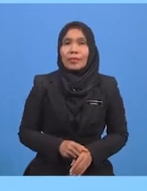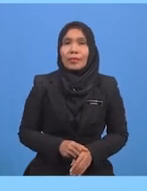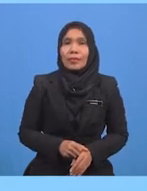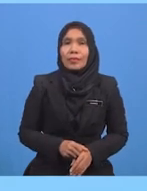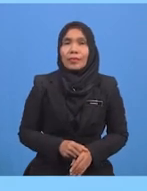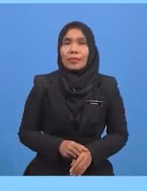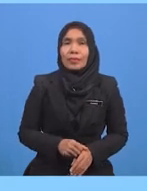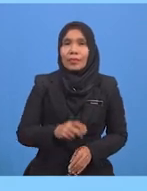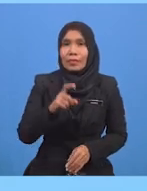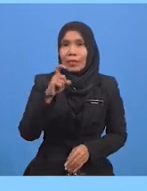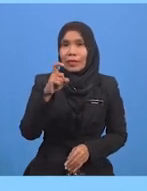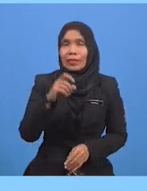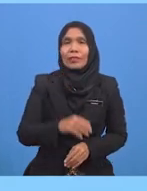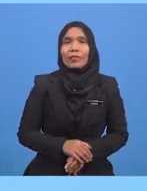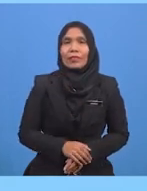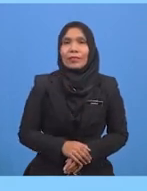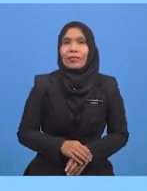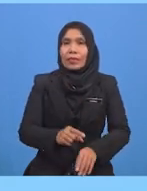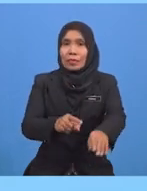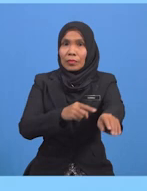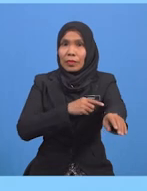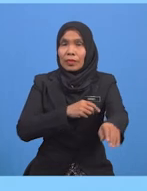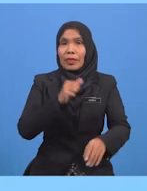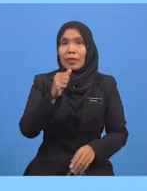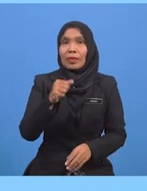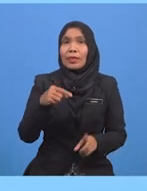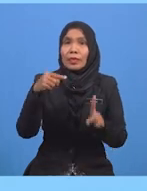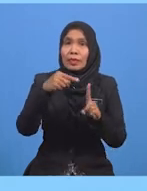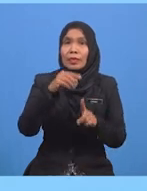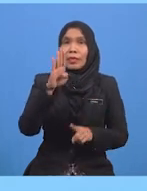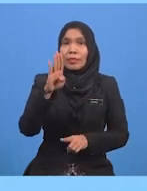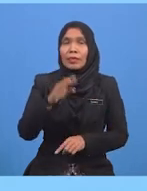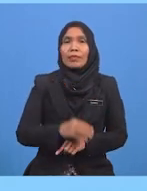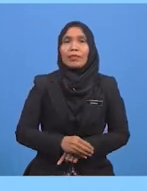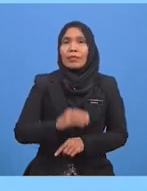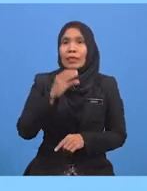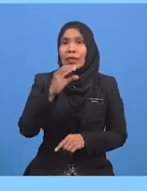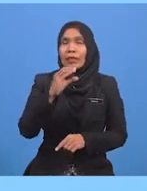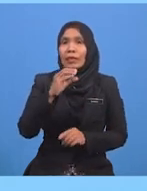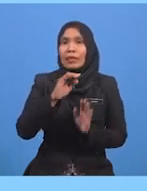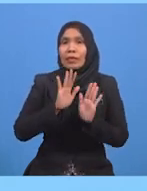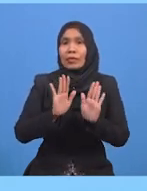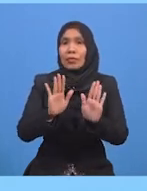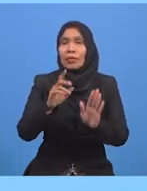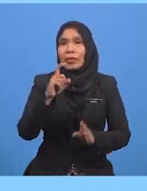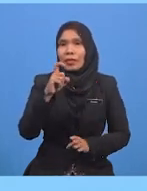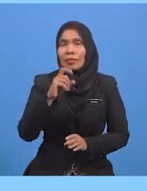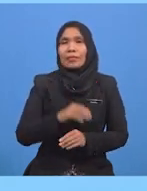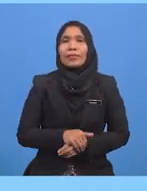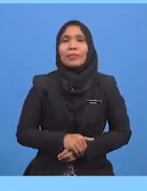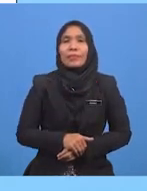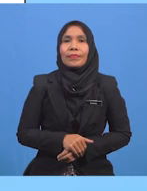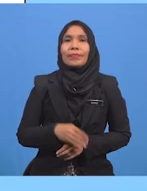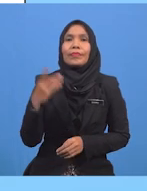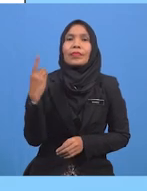B boleh dinyatakan sebagai C tolak X.